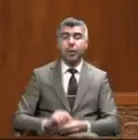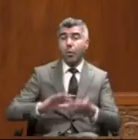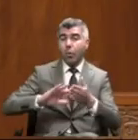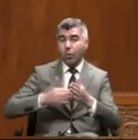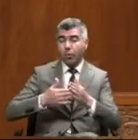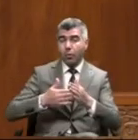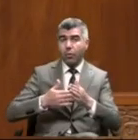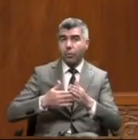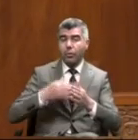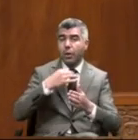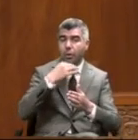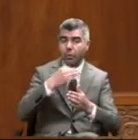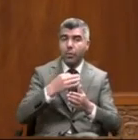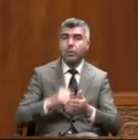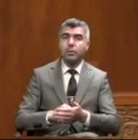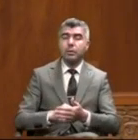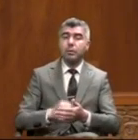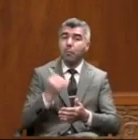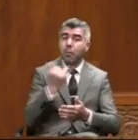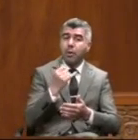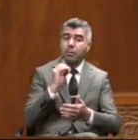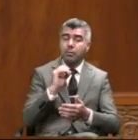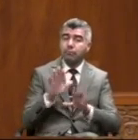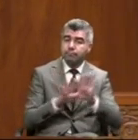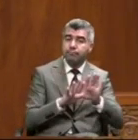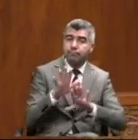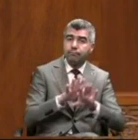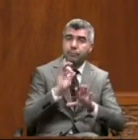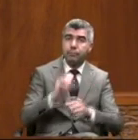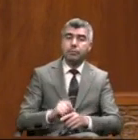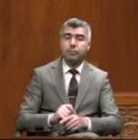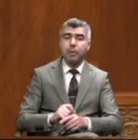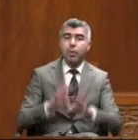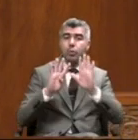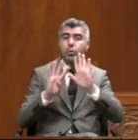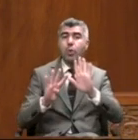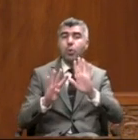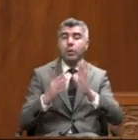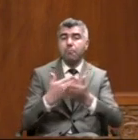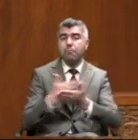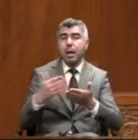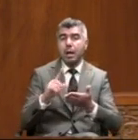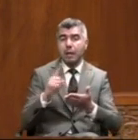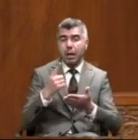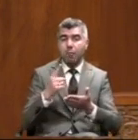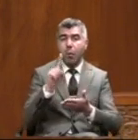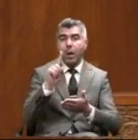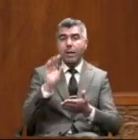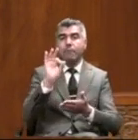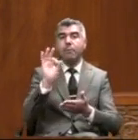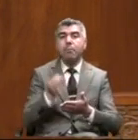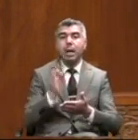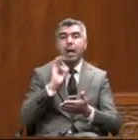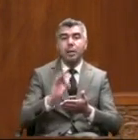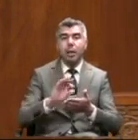كما قلت والتي تطلبت تدخلا بتسعه المليار اي ما يقارب 1% من الناتج